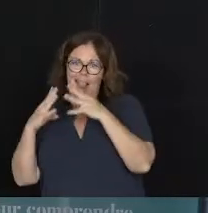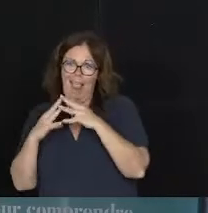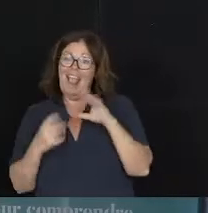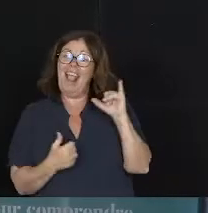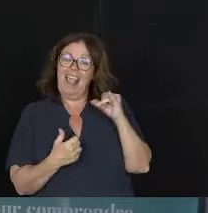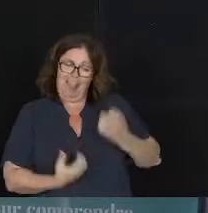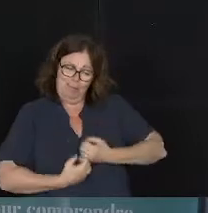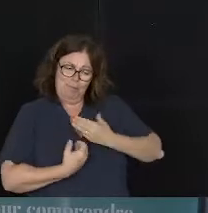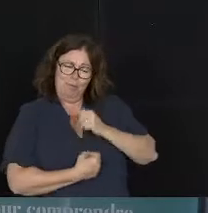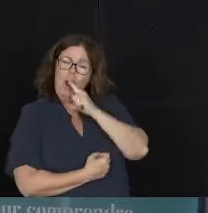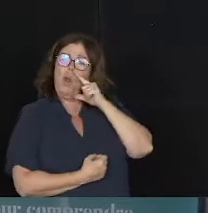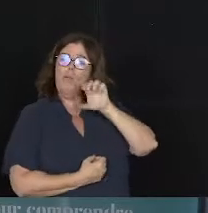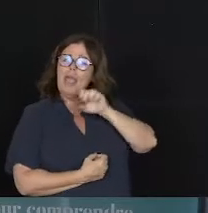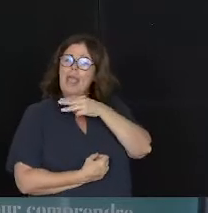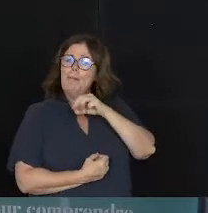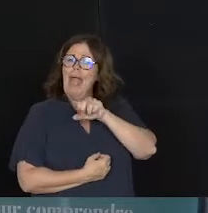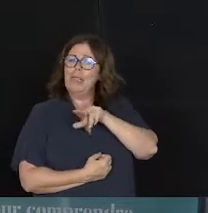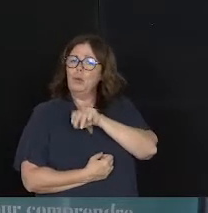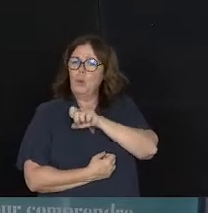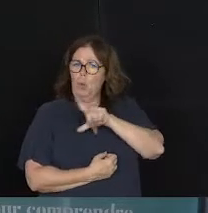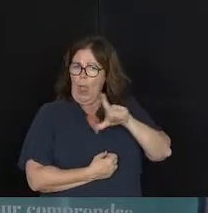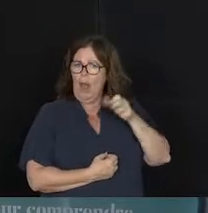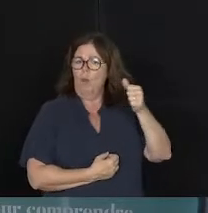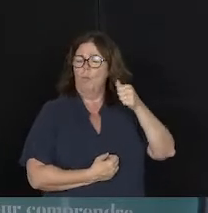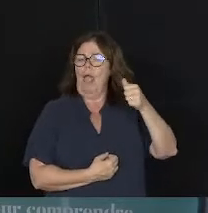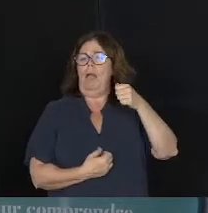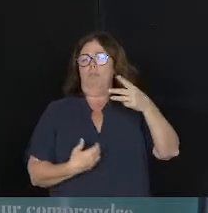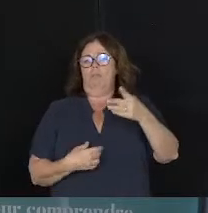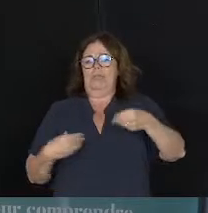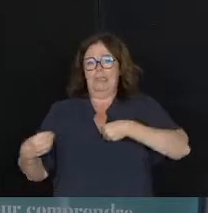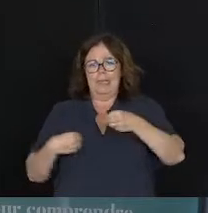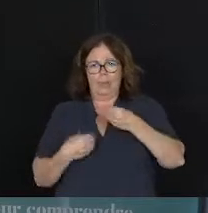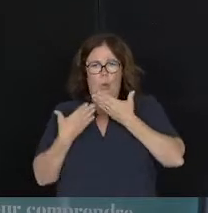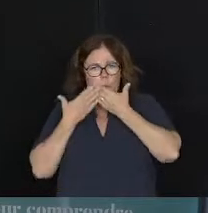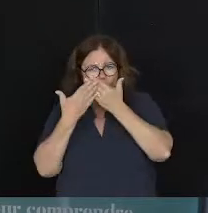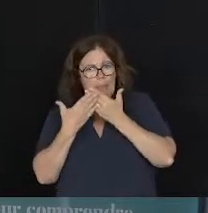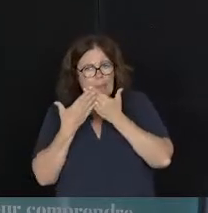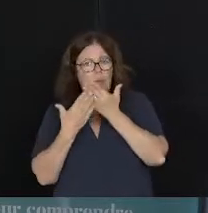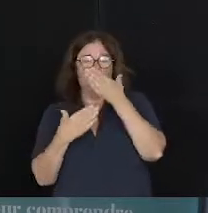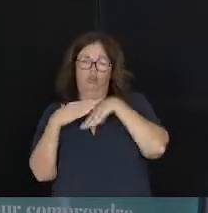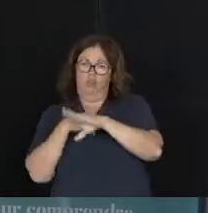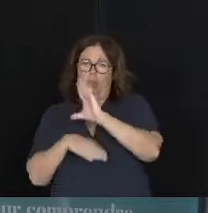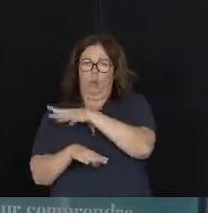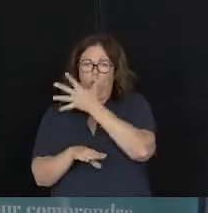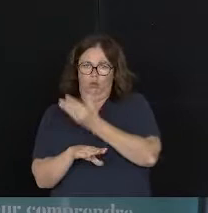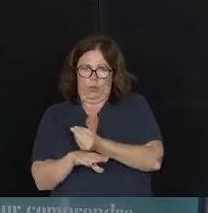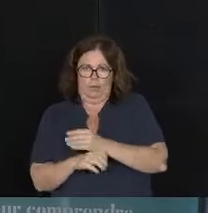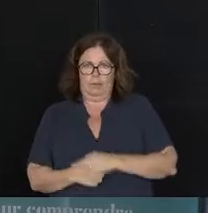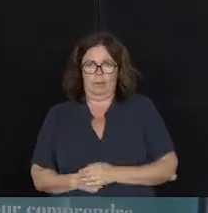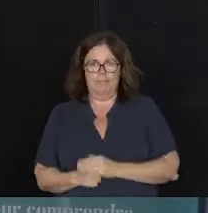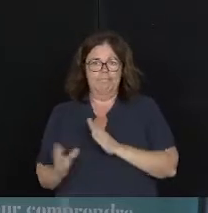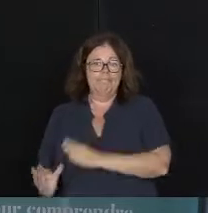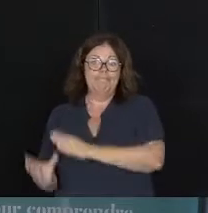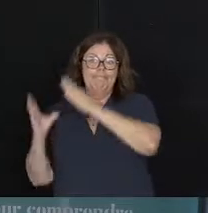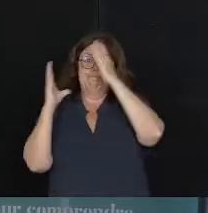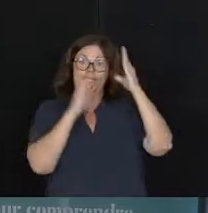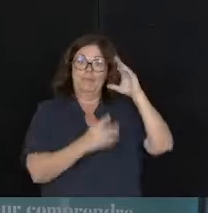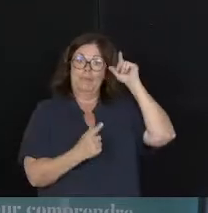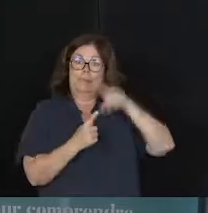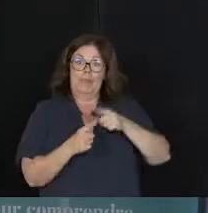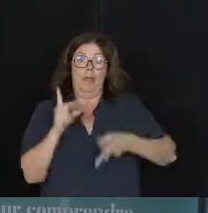directeur d'études à l'EHESS, rattaché au laboratoire du LIERFIT. Et enfin, l'échelle